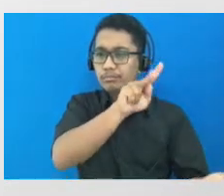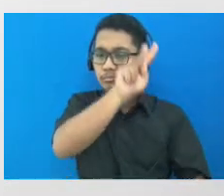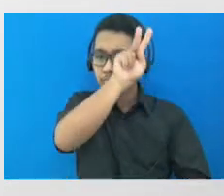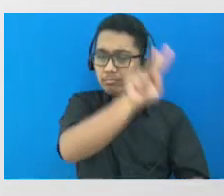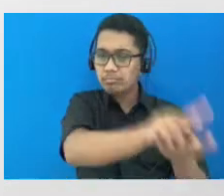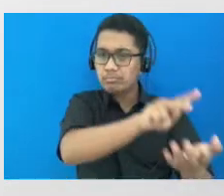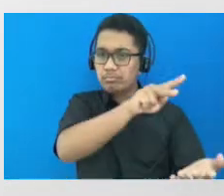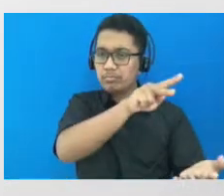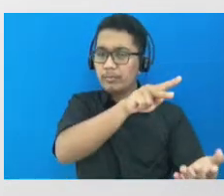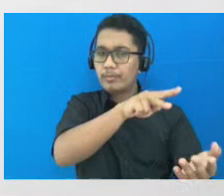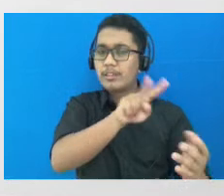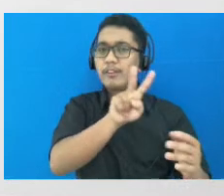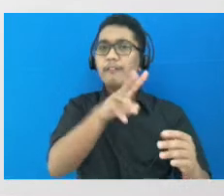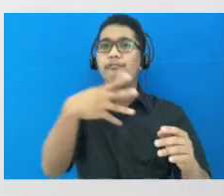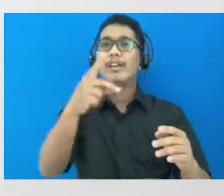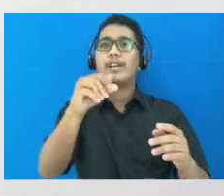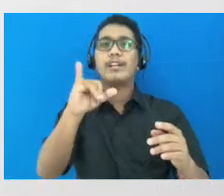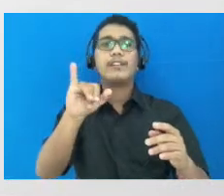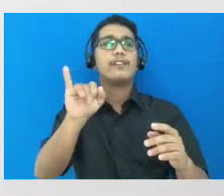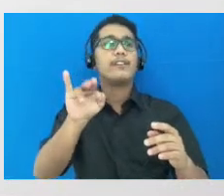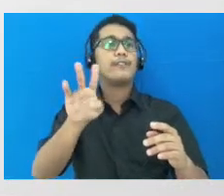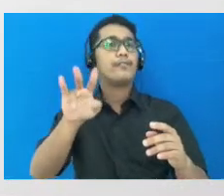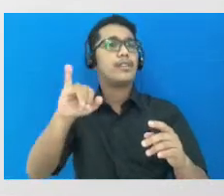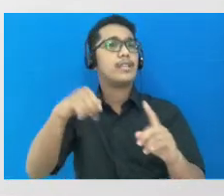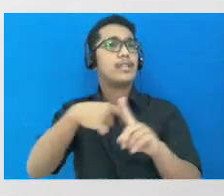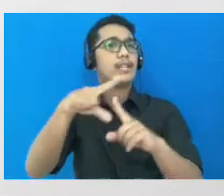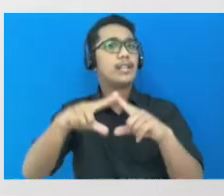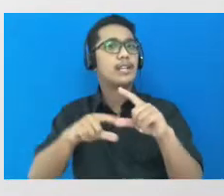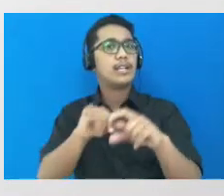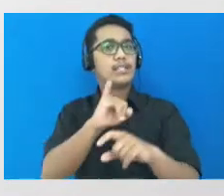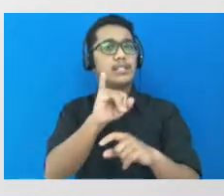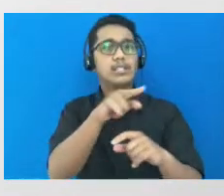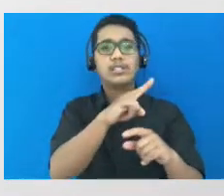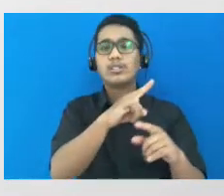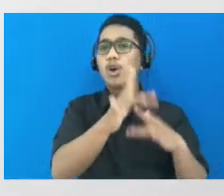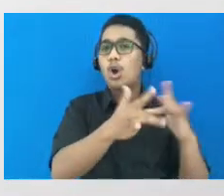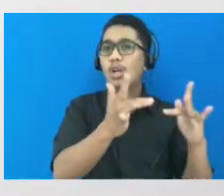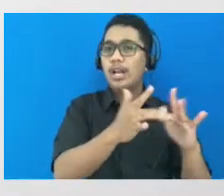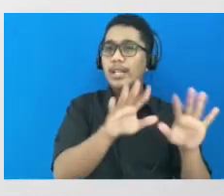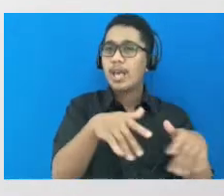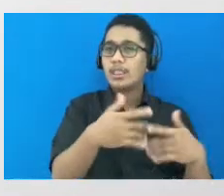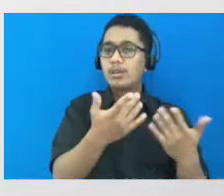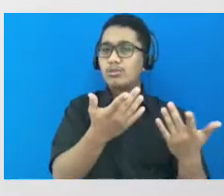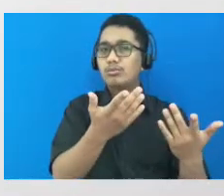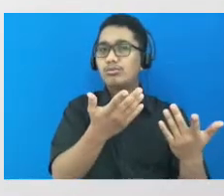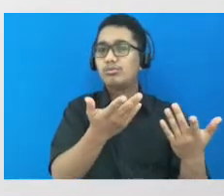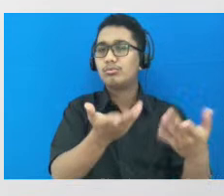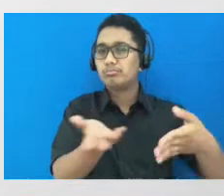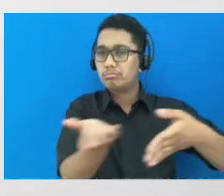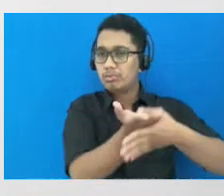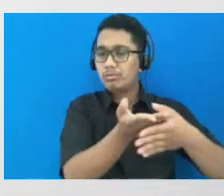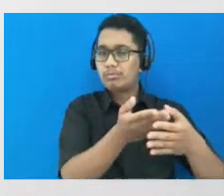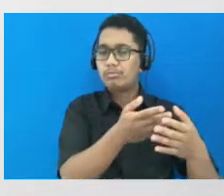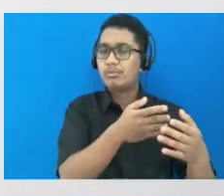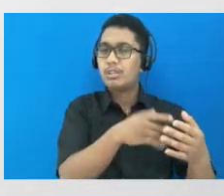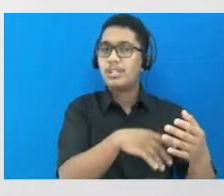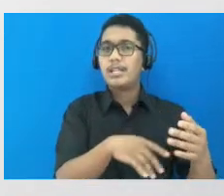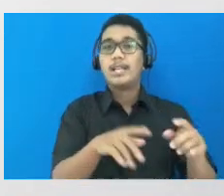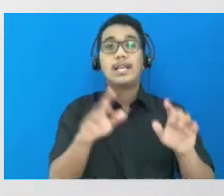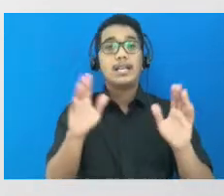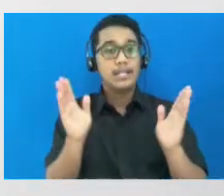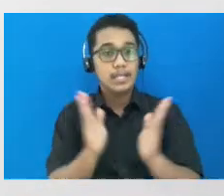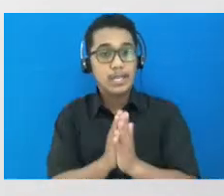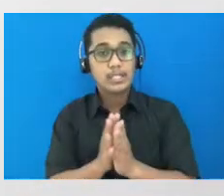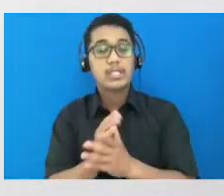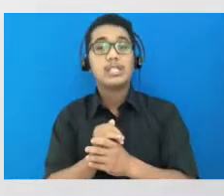secara fisik atau online terhadap dokumen yang dimaksud. Dan mengingat kita belum masih